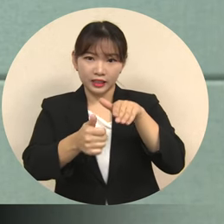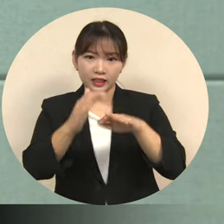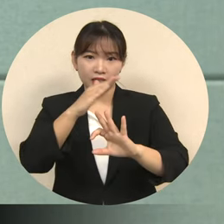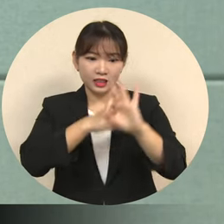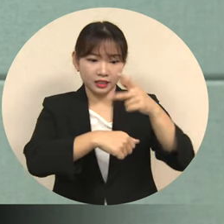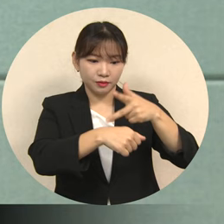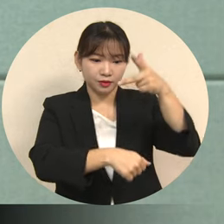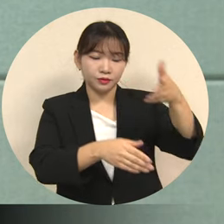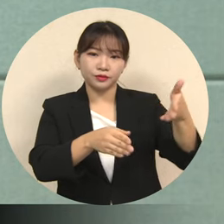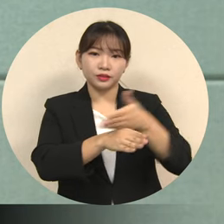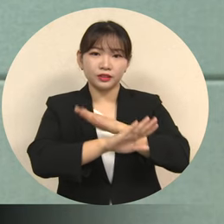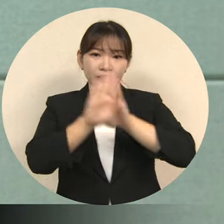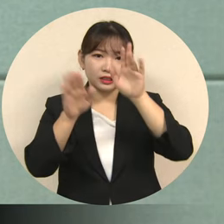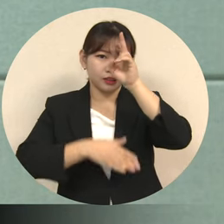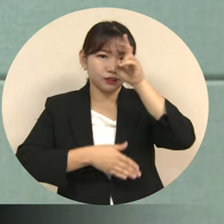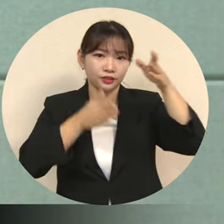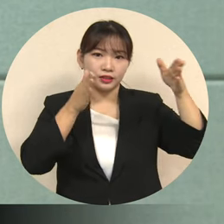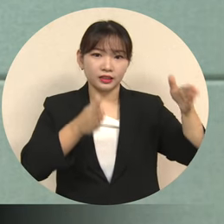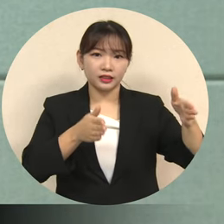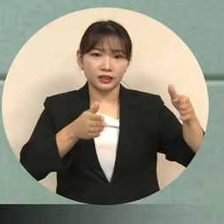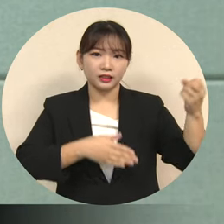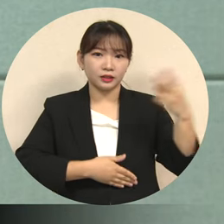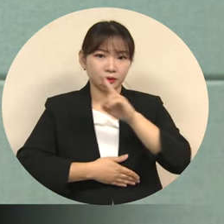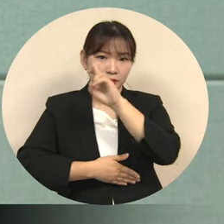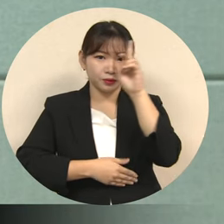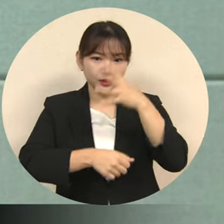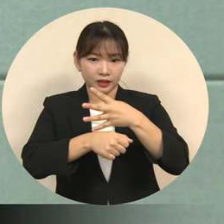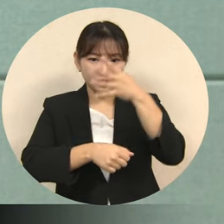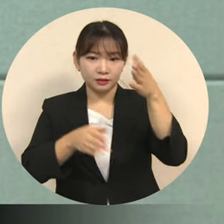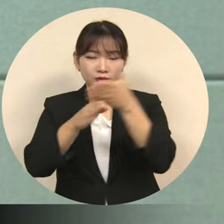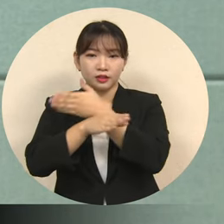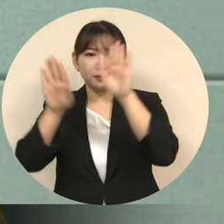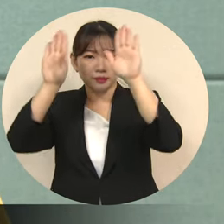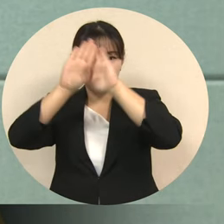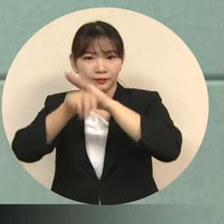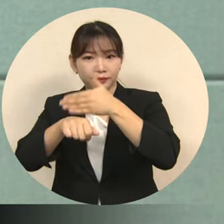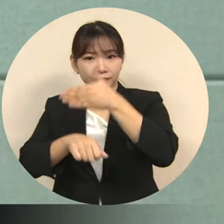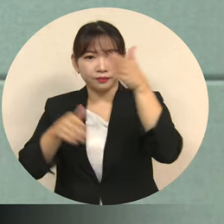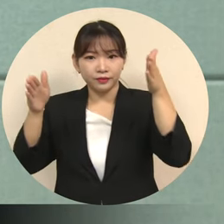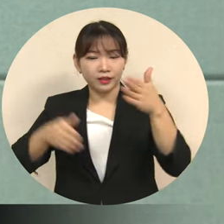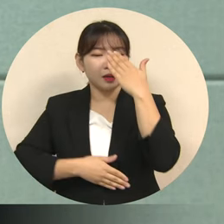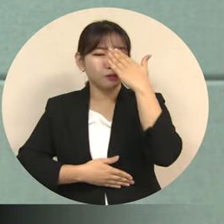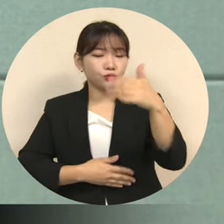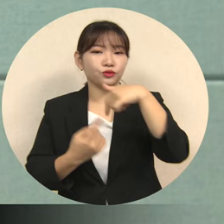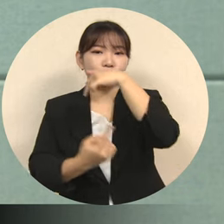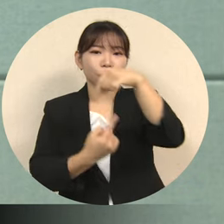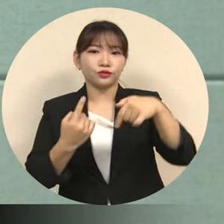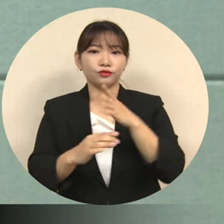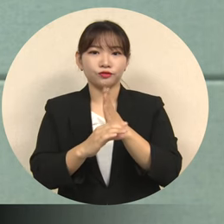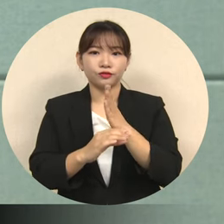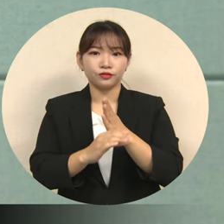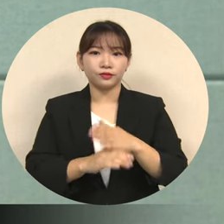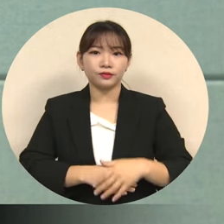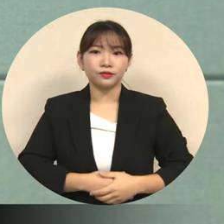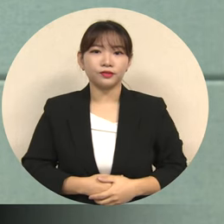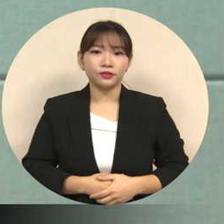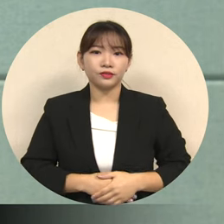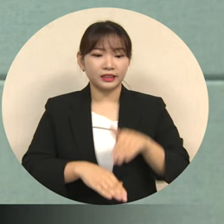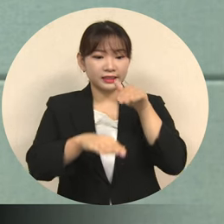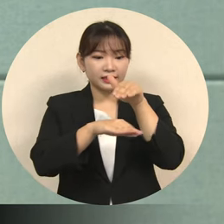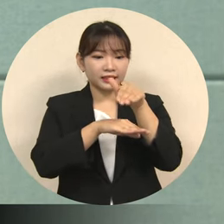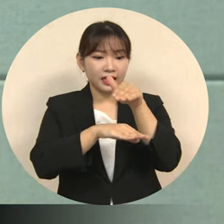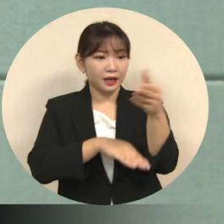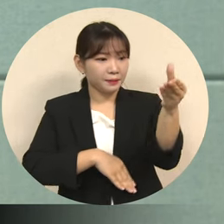오전 7시부터 낮 12시까지, 오후 4시부터 밤 9시까지 무료로 운영하고 있습니다.